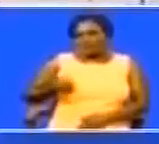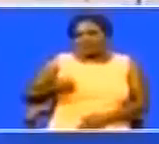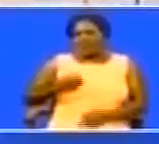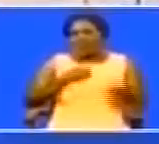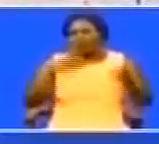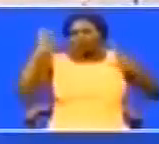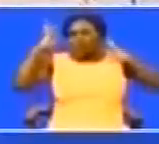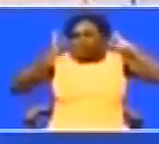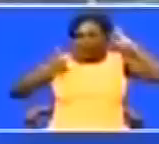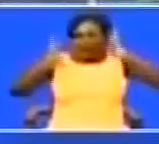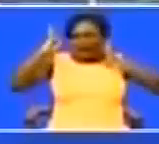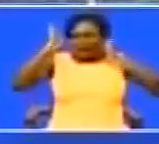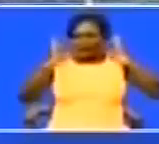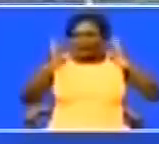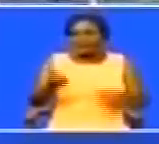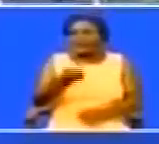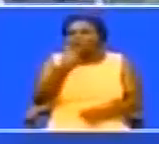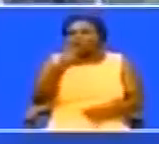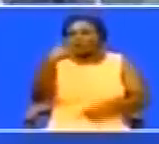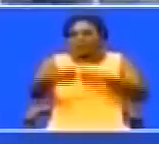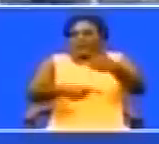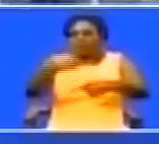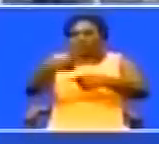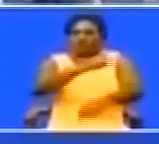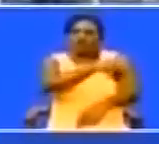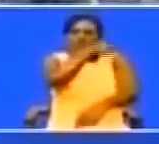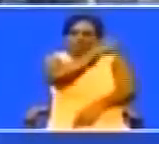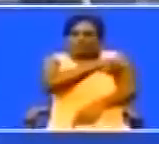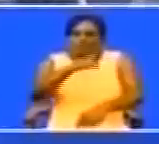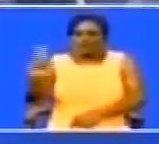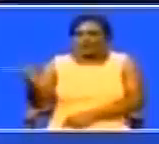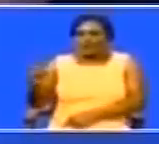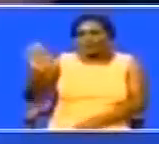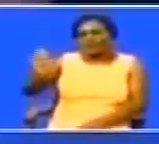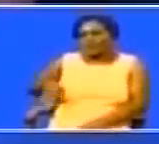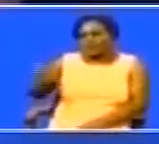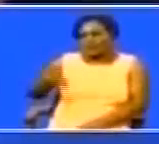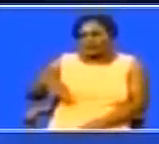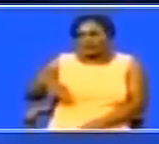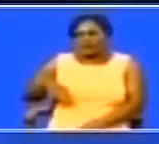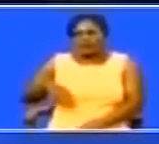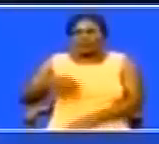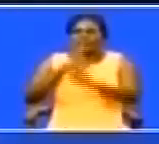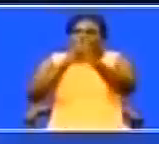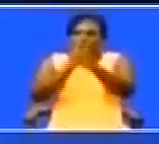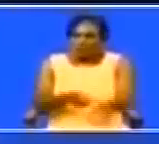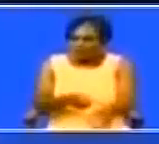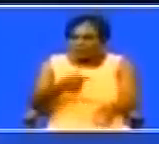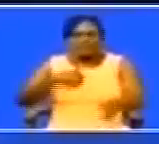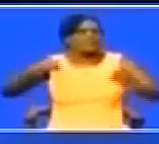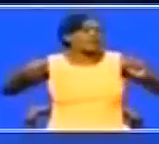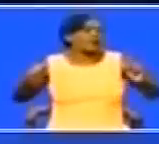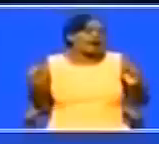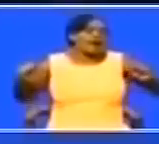hofu, huku akiendelea kupokea matibabu katika hospitali ya Nairobi Women's. If he can be deported, I'll be very